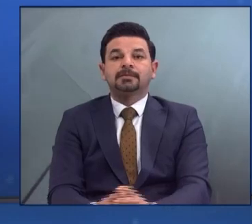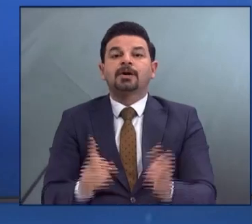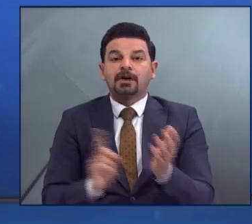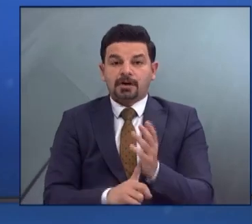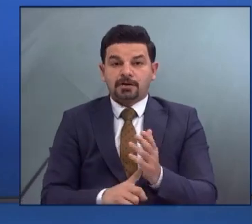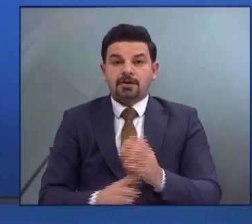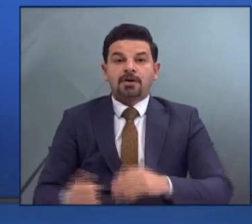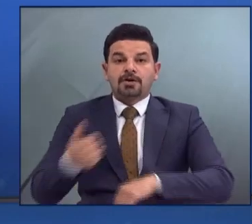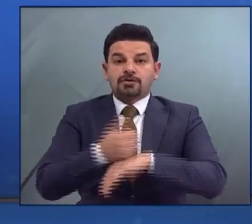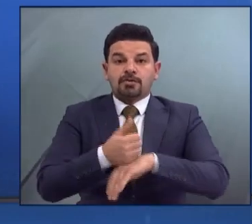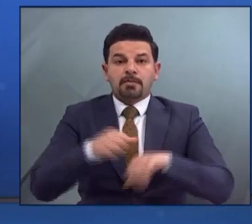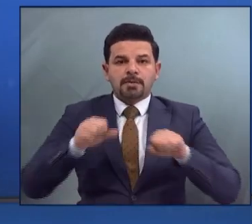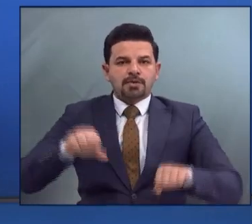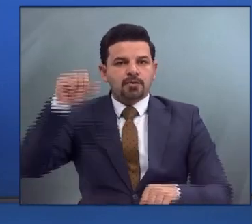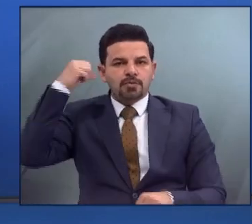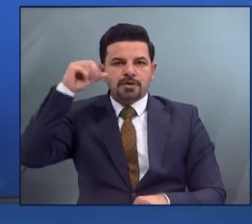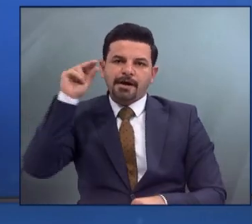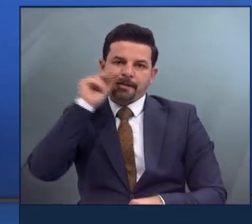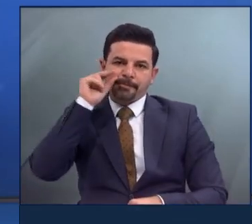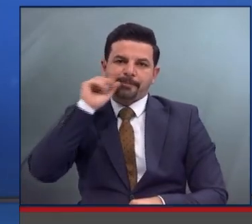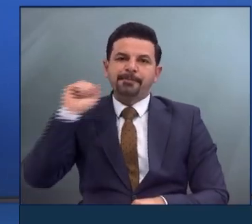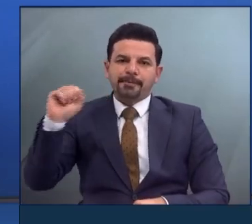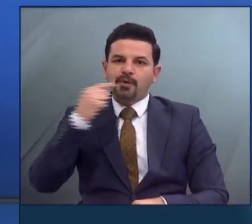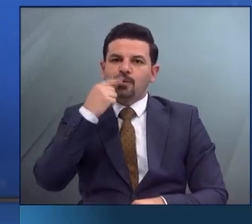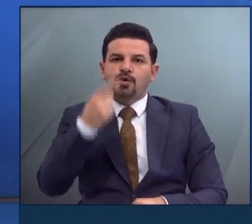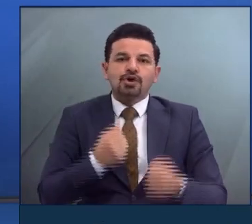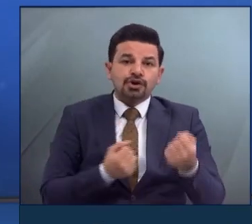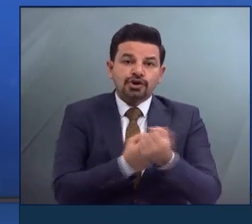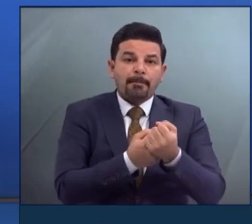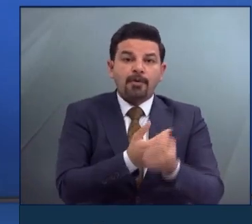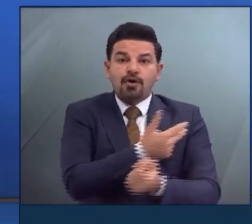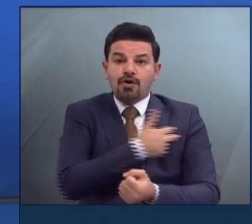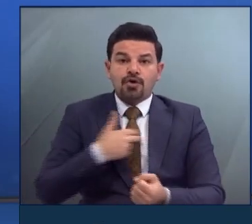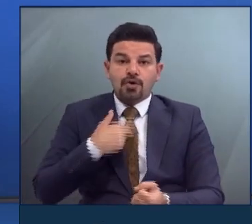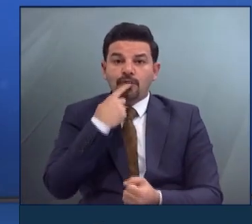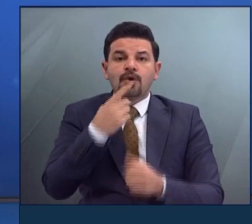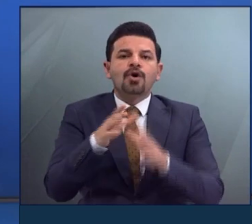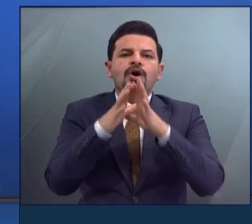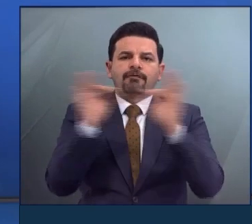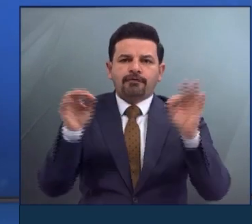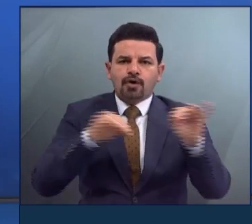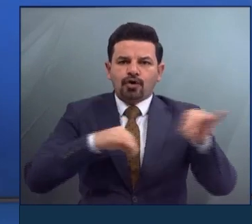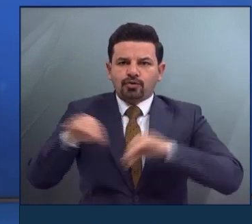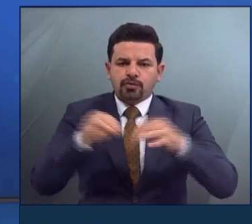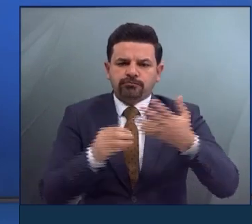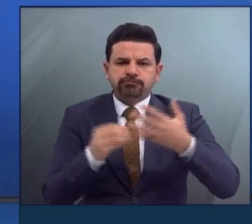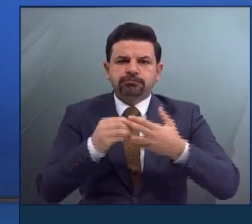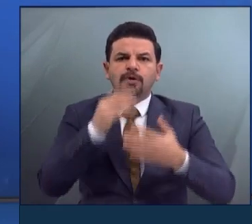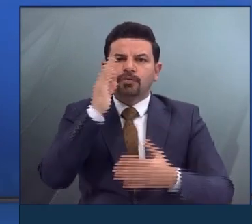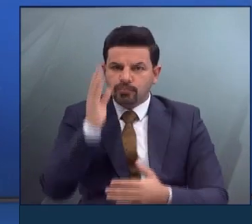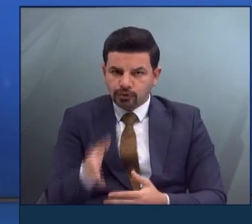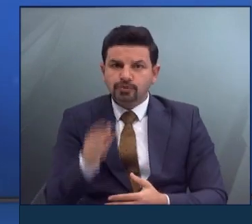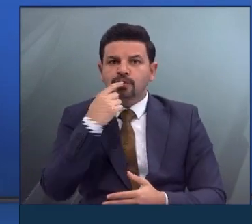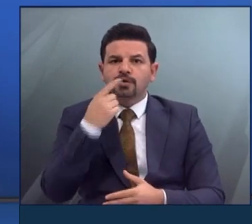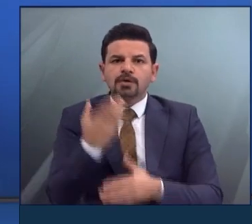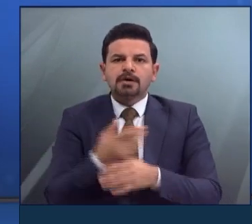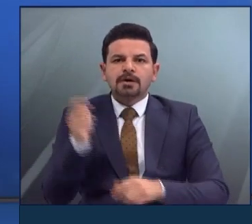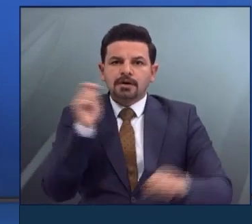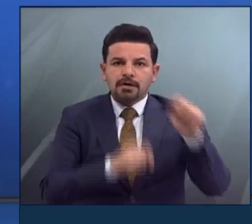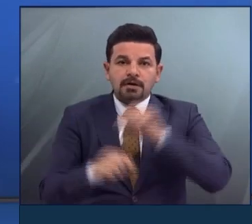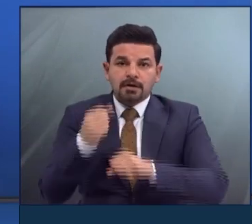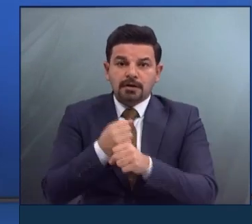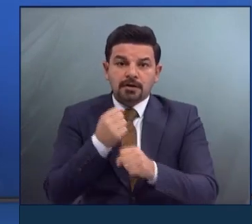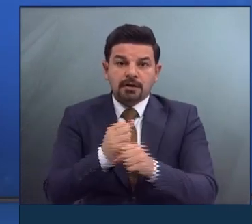اكد رئيس مجلس الوزراء محمد الشاع السوداني دعم الحكومه لكل الخطوات التي من شانها ان تعمل